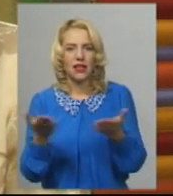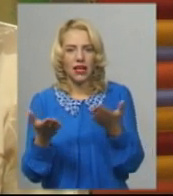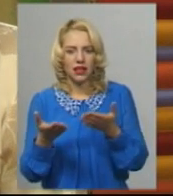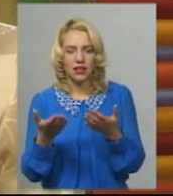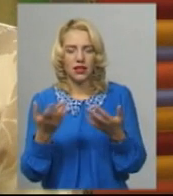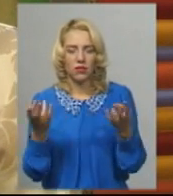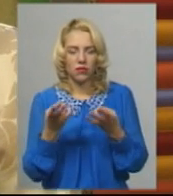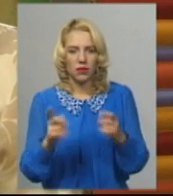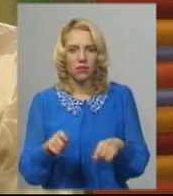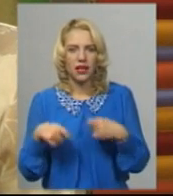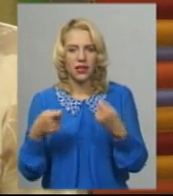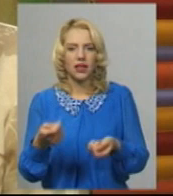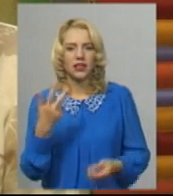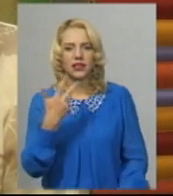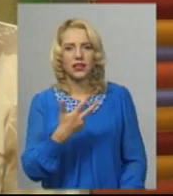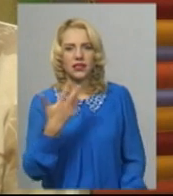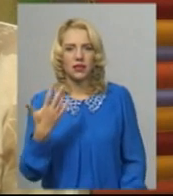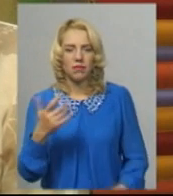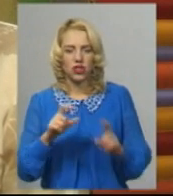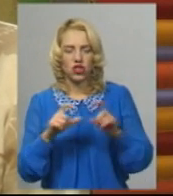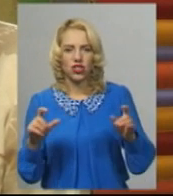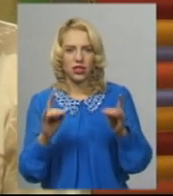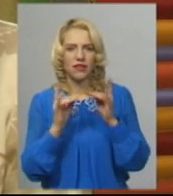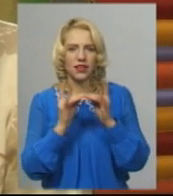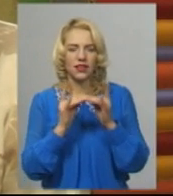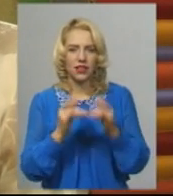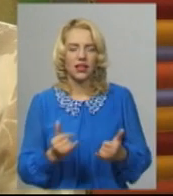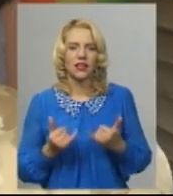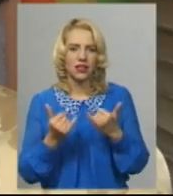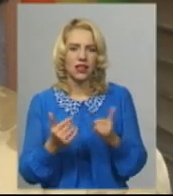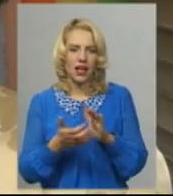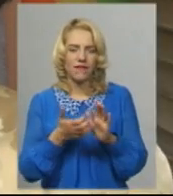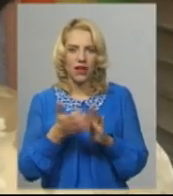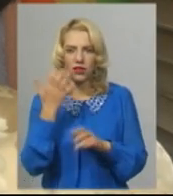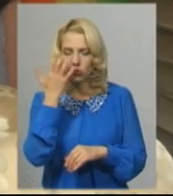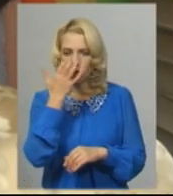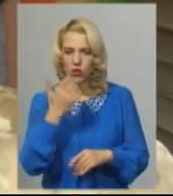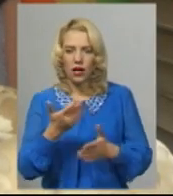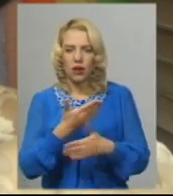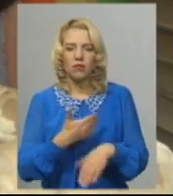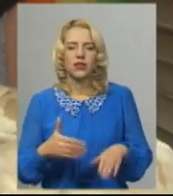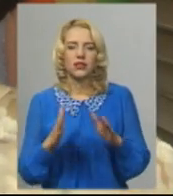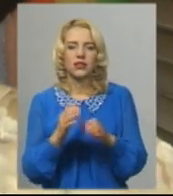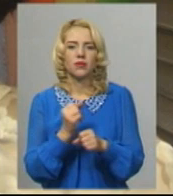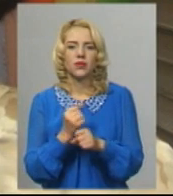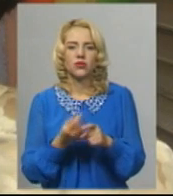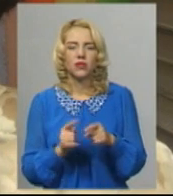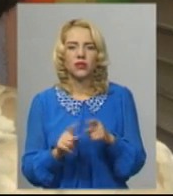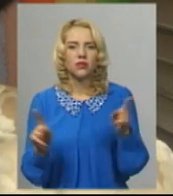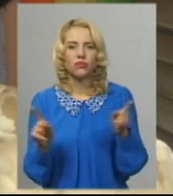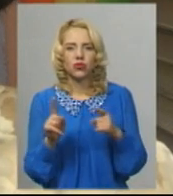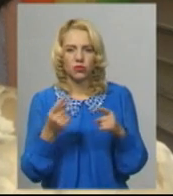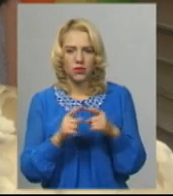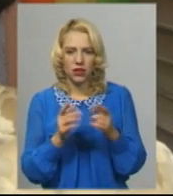маємо передати у 35 шкіл-інтернатів для дітей з вадами зору. Ми тільки працюємо над тим, щоб